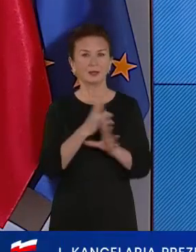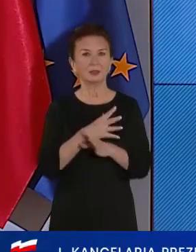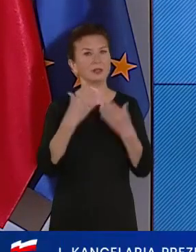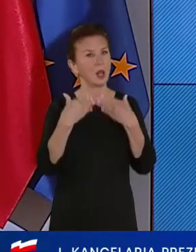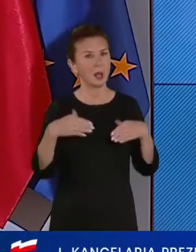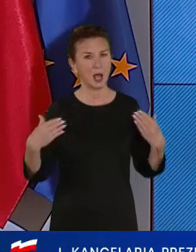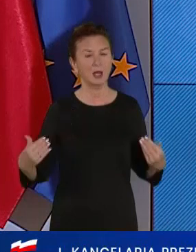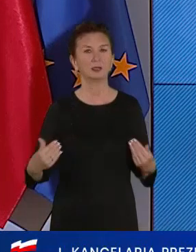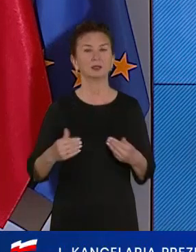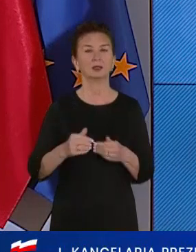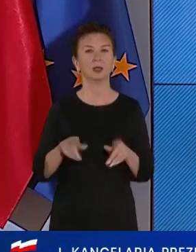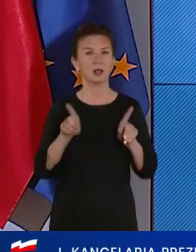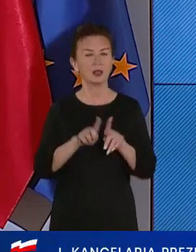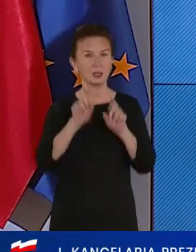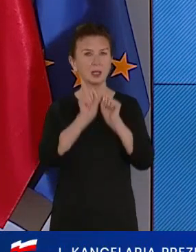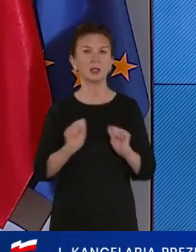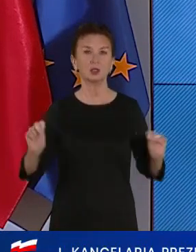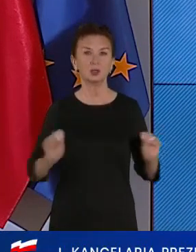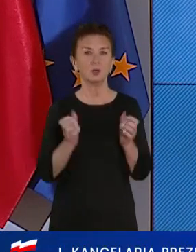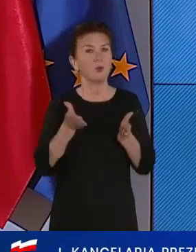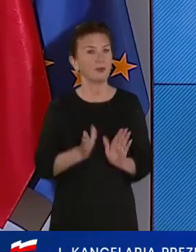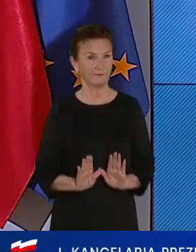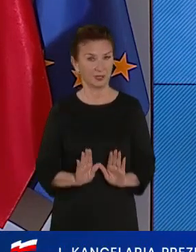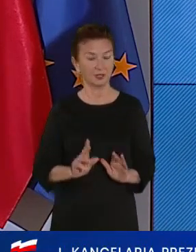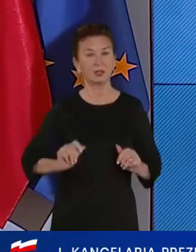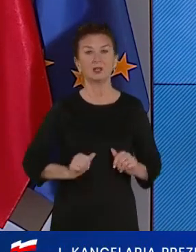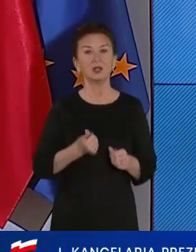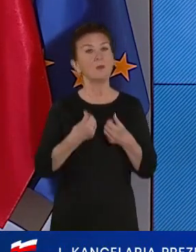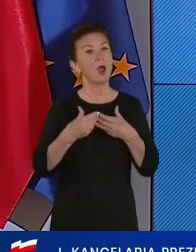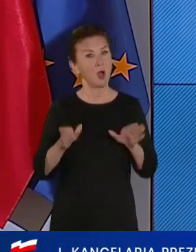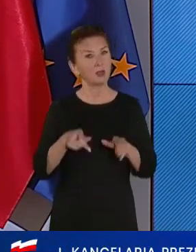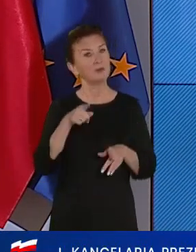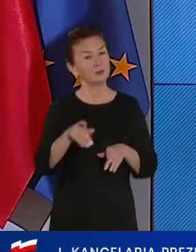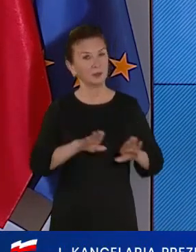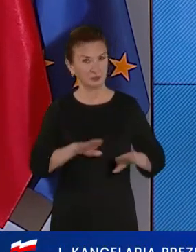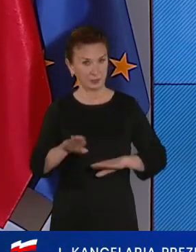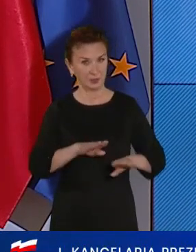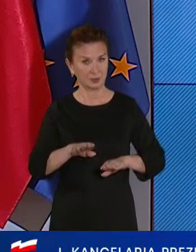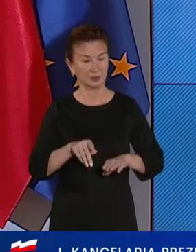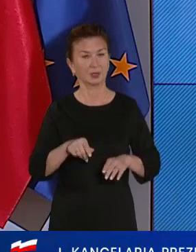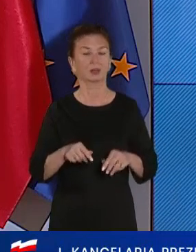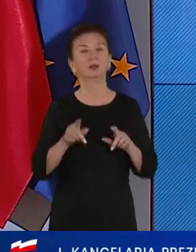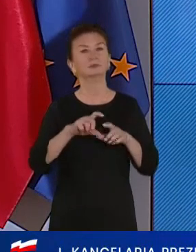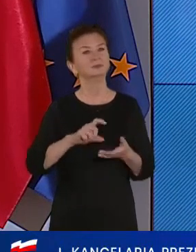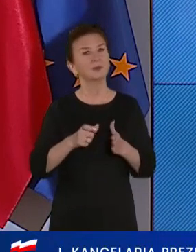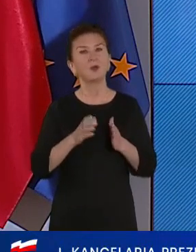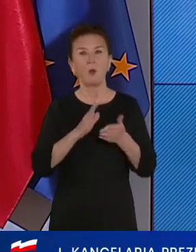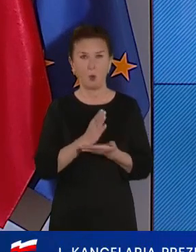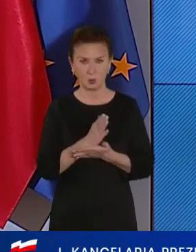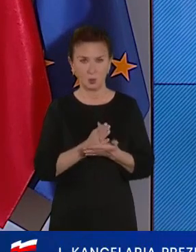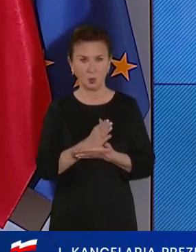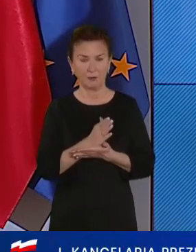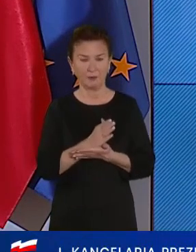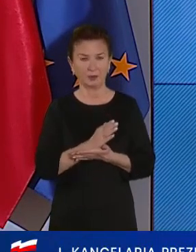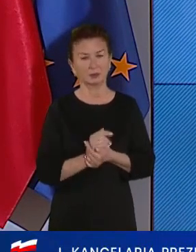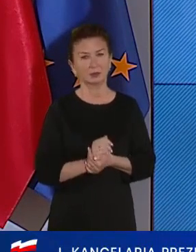teatry, ale także siłownie, fitness, żeby otworzyć te placówki usługowe, te placówki,